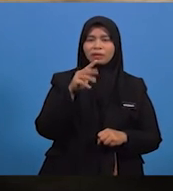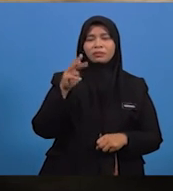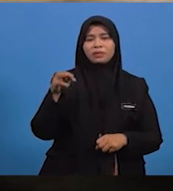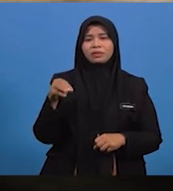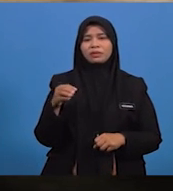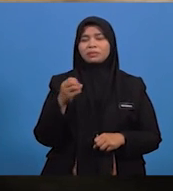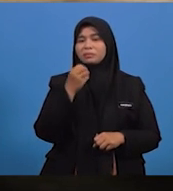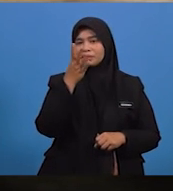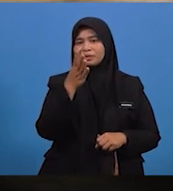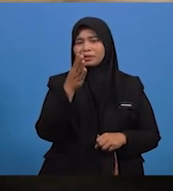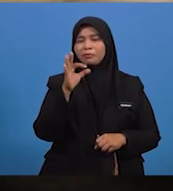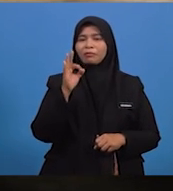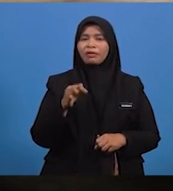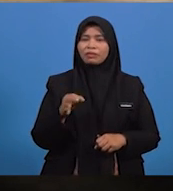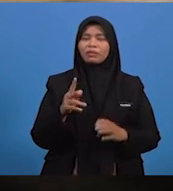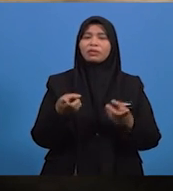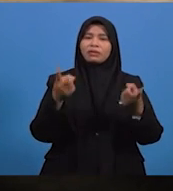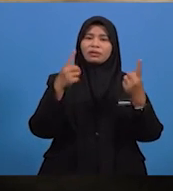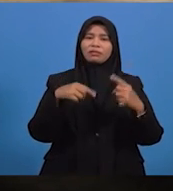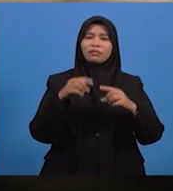faktor-faktor kedatangan Jepun ke negara kita?